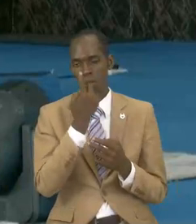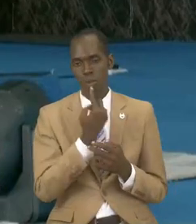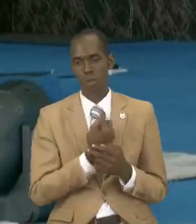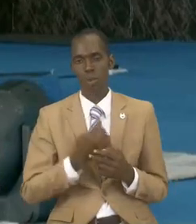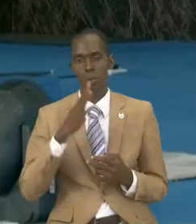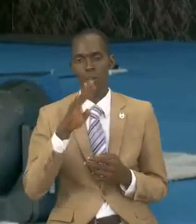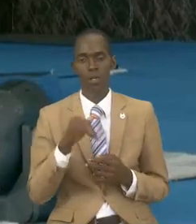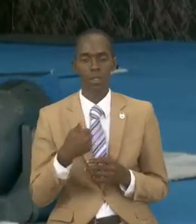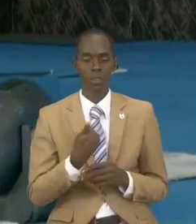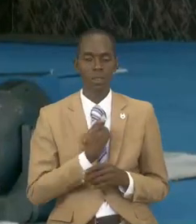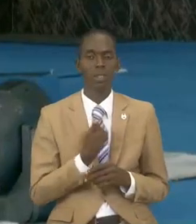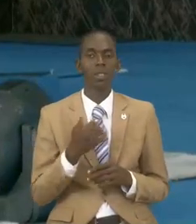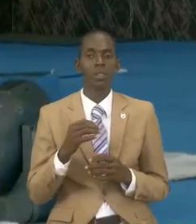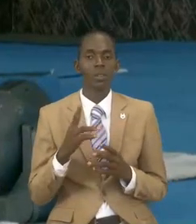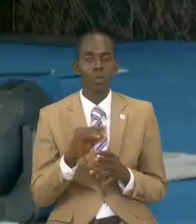tu es